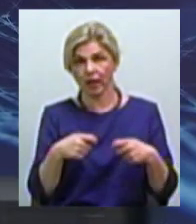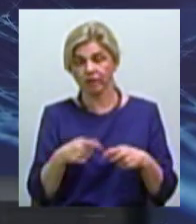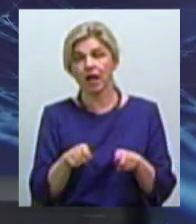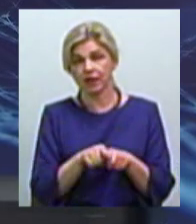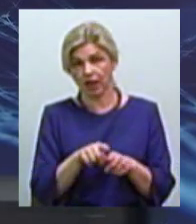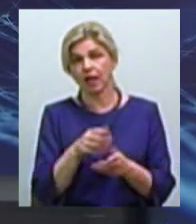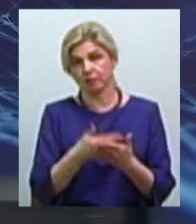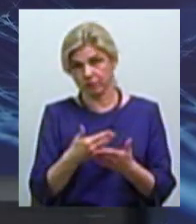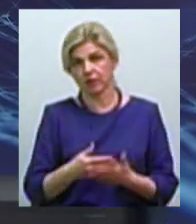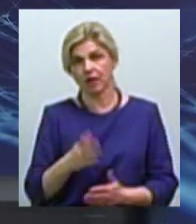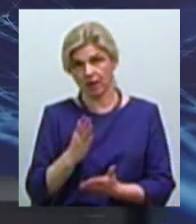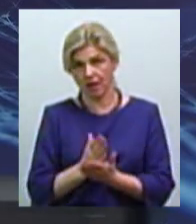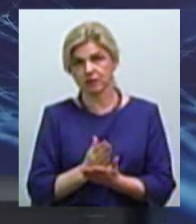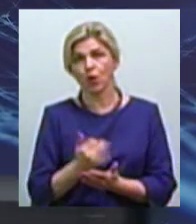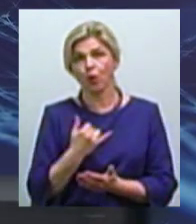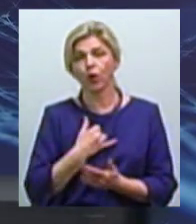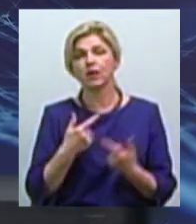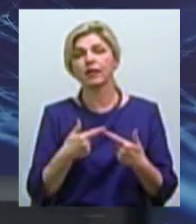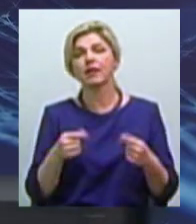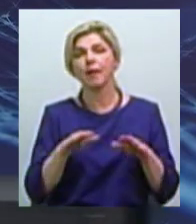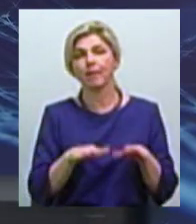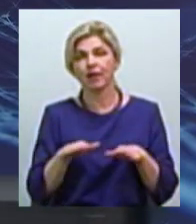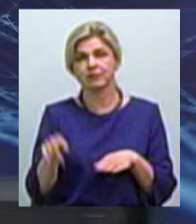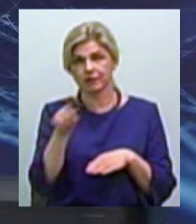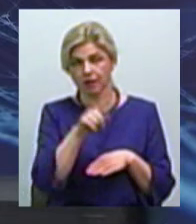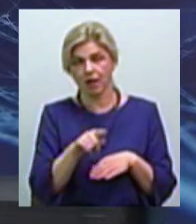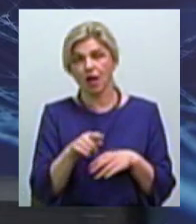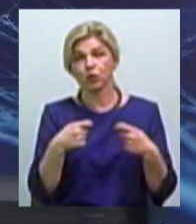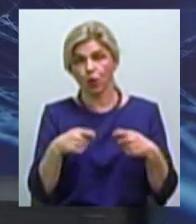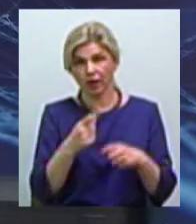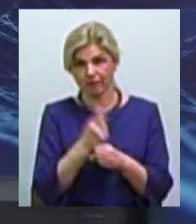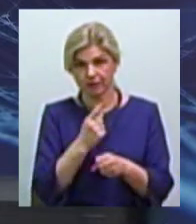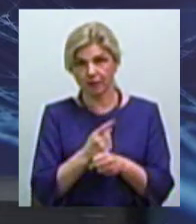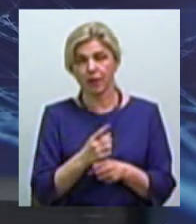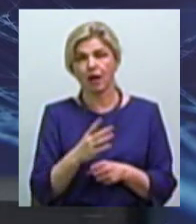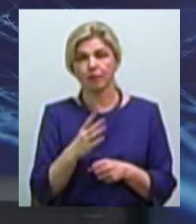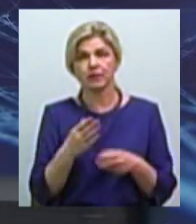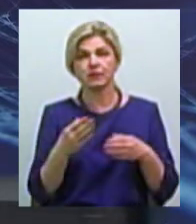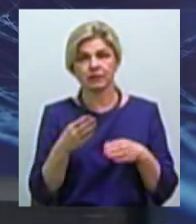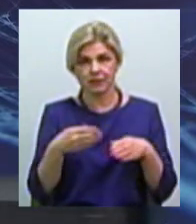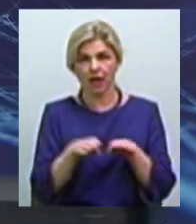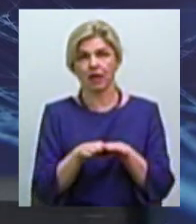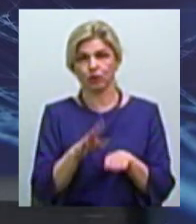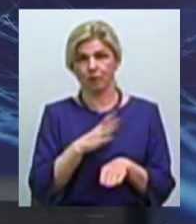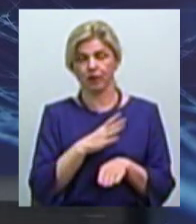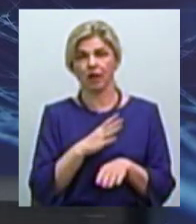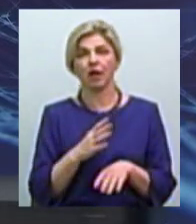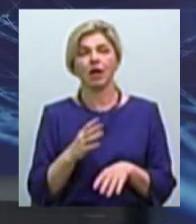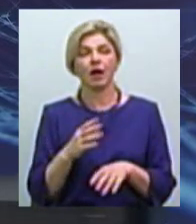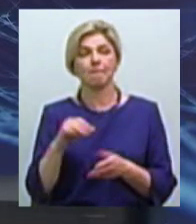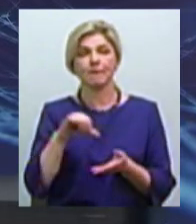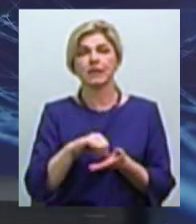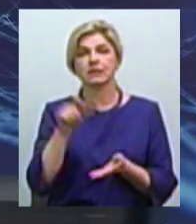У нас декілька місць стихійної торгівлі припинили закрито. Це відбувалось так.